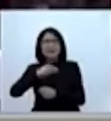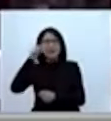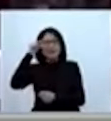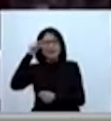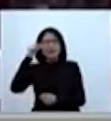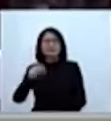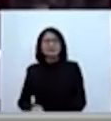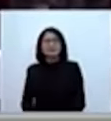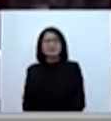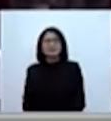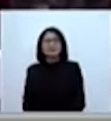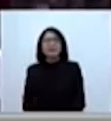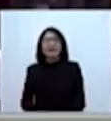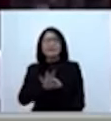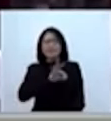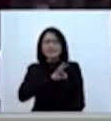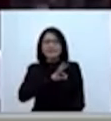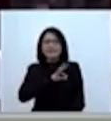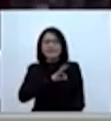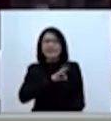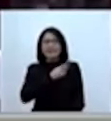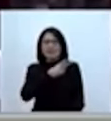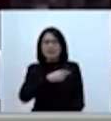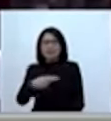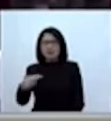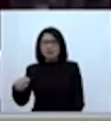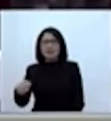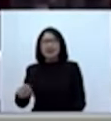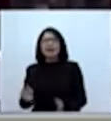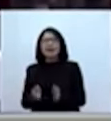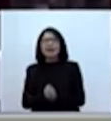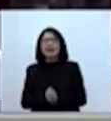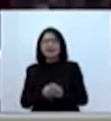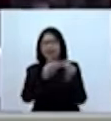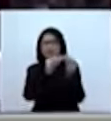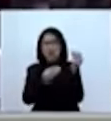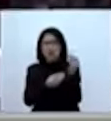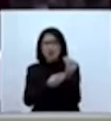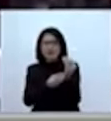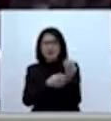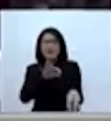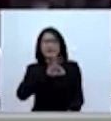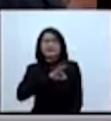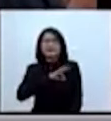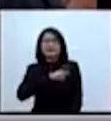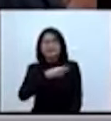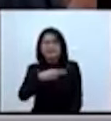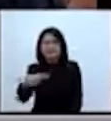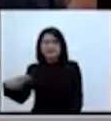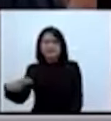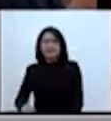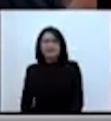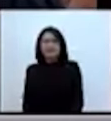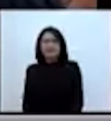mengucapkan sumpah jabatan sebagai Presiden, Prabowo Subianto melakukan prosesi pergantian kursi dengan Joko Widodo dalam